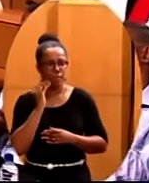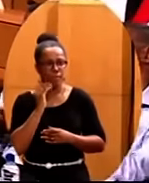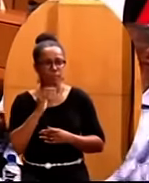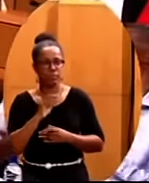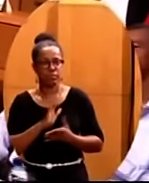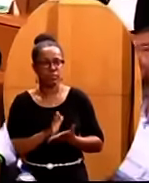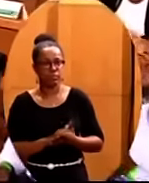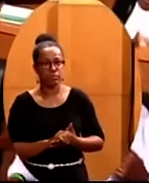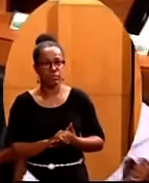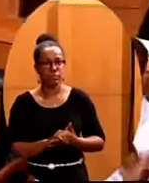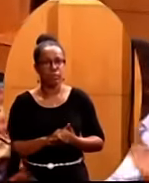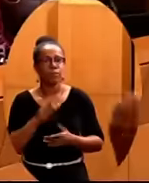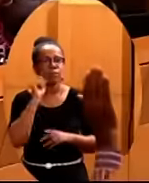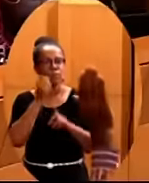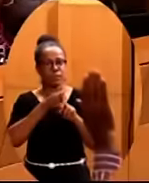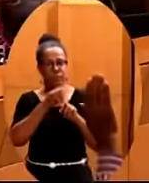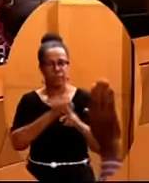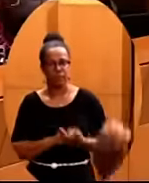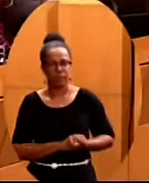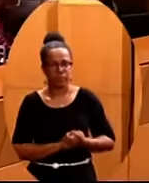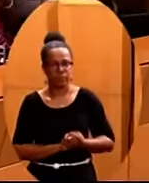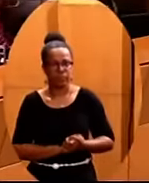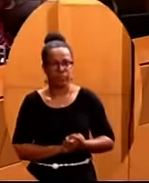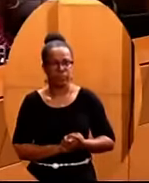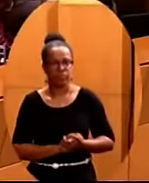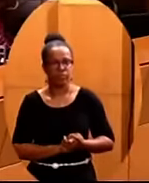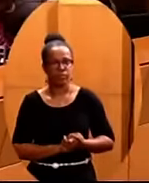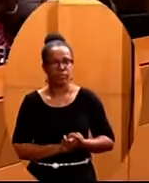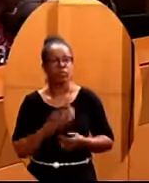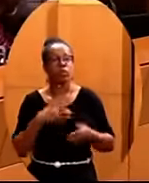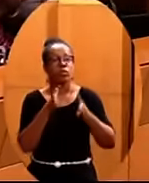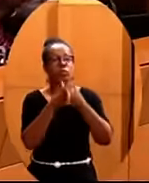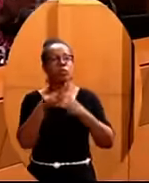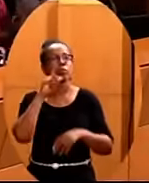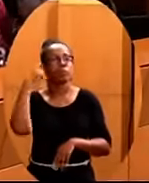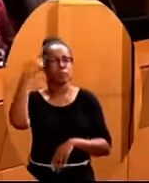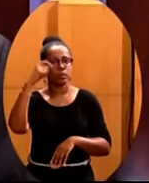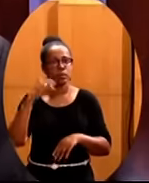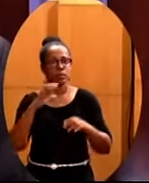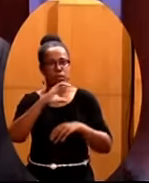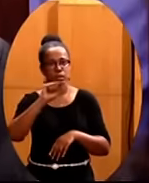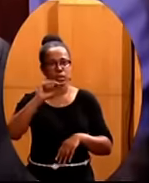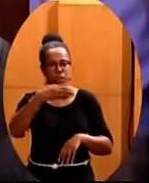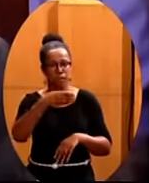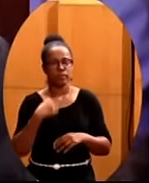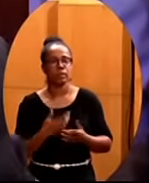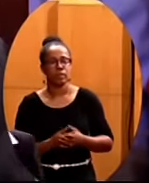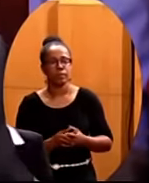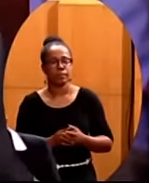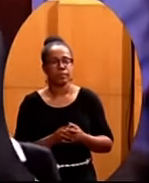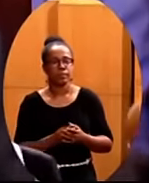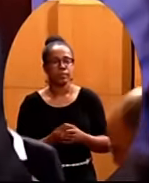Mar Dani Mar je demande au Président de la collectivité territoriale de